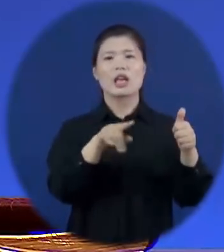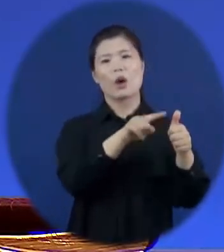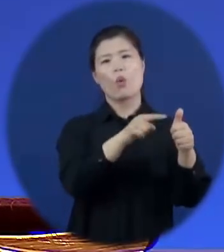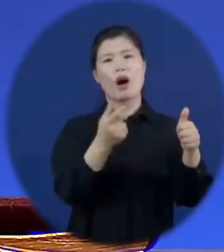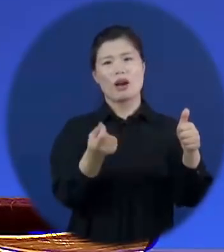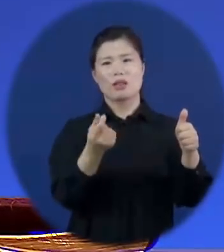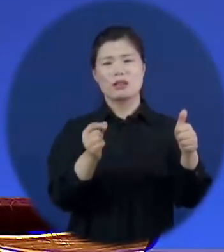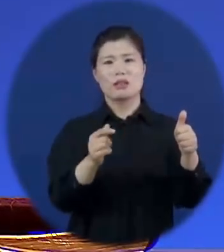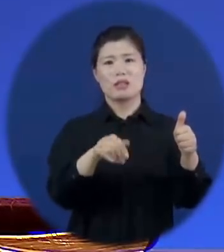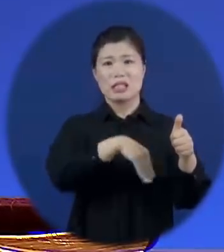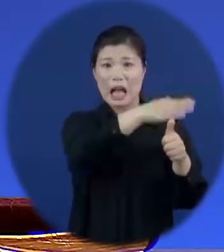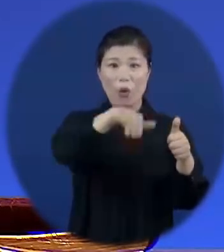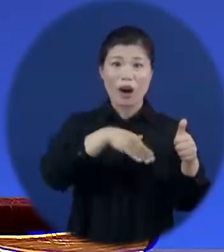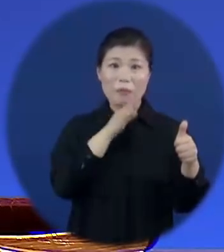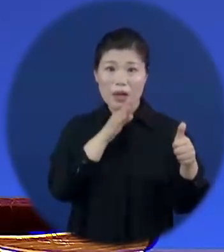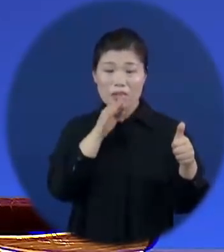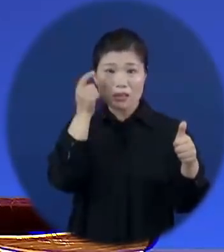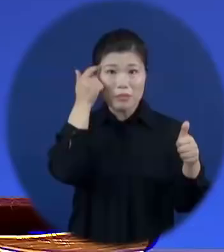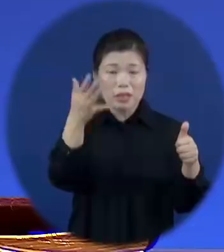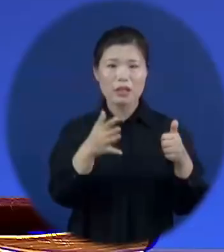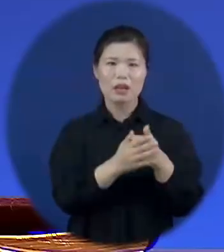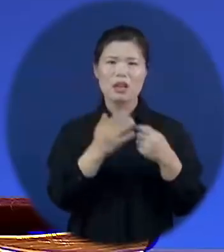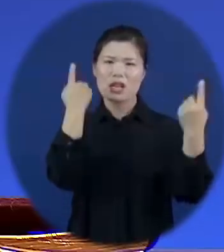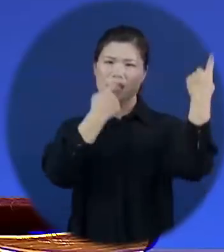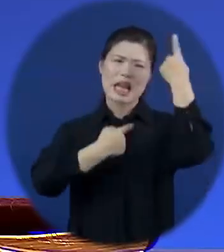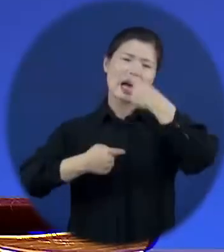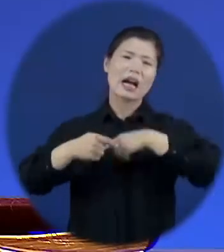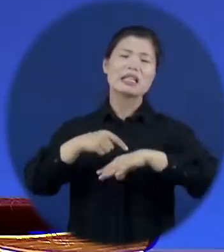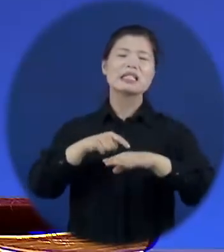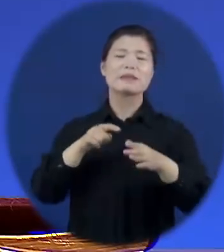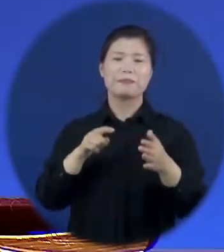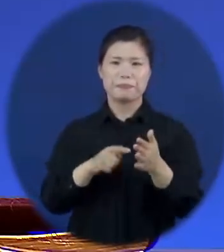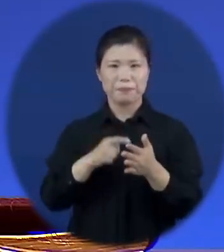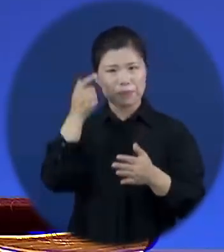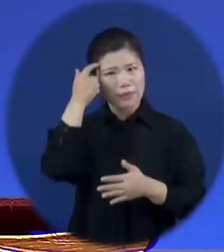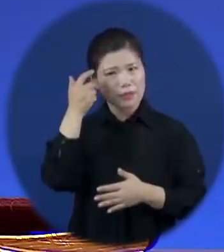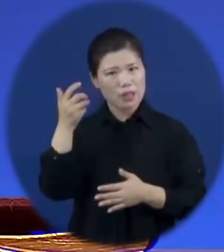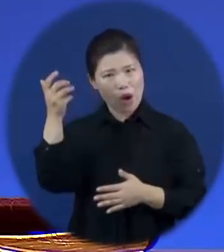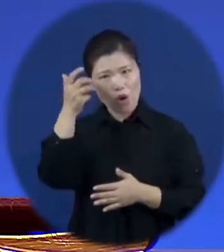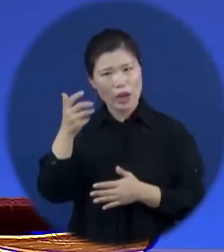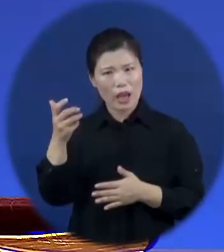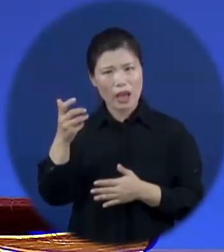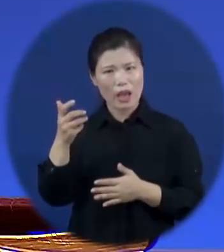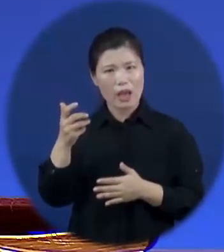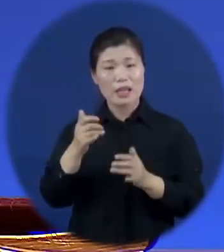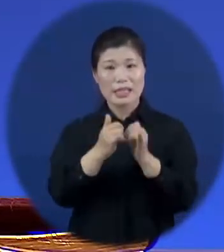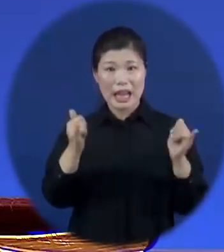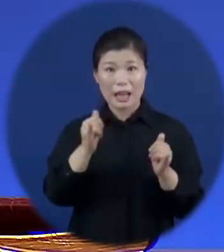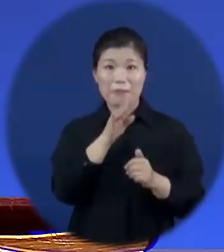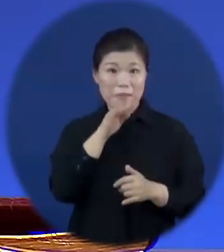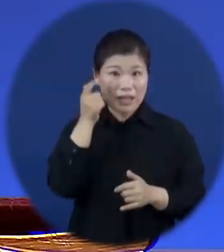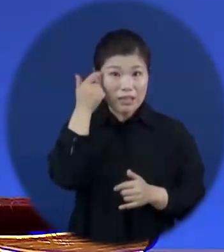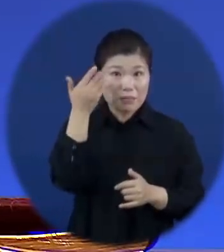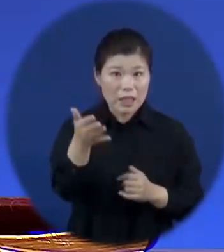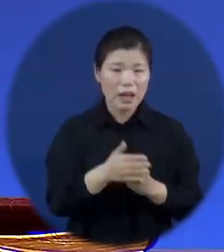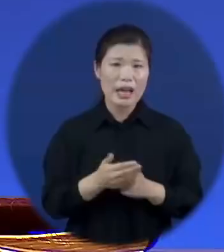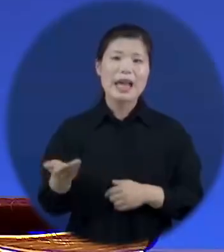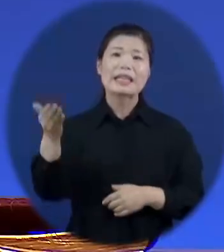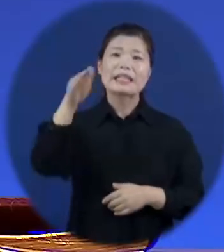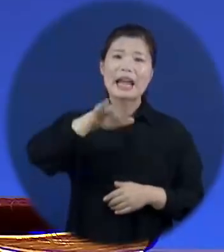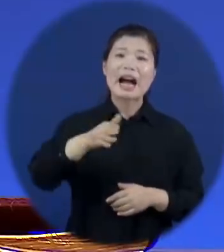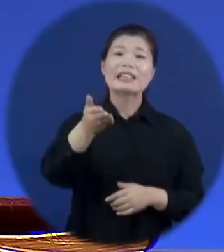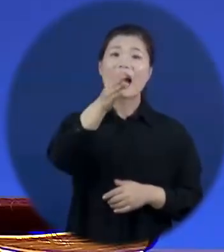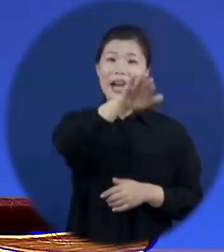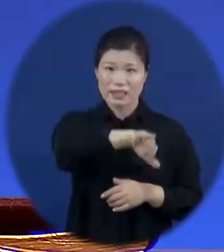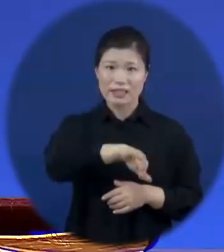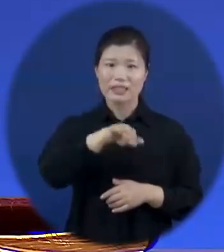상황의 인생입니까? 상한 심령의 소유자이십니까? 낙타는